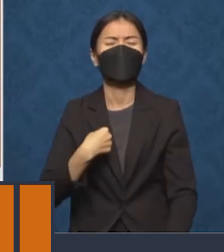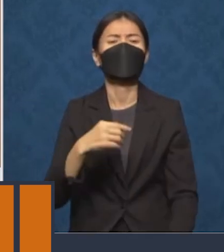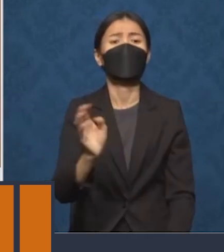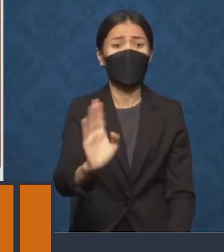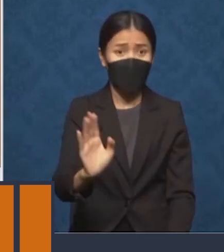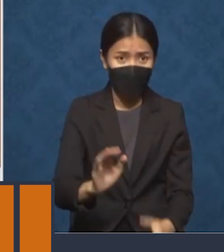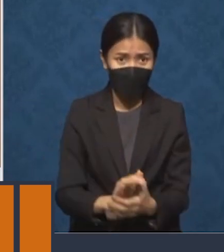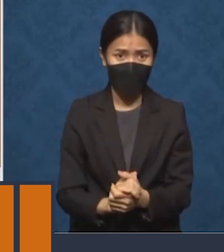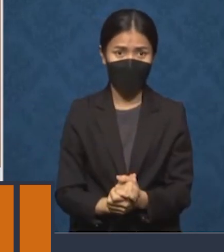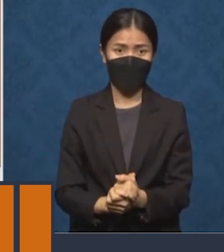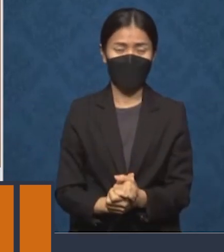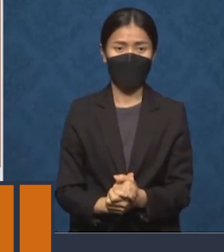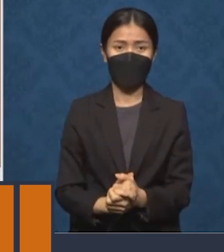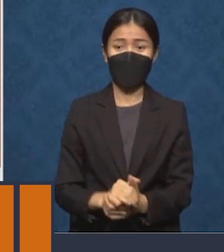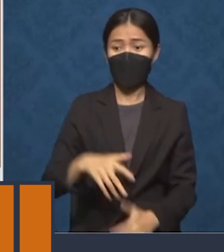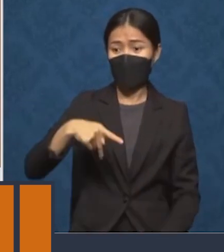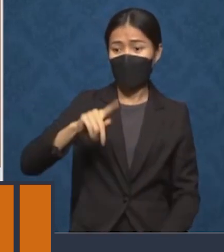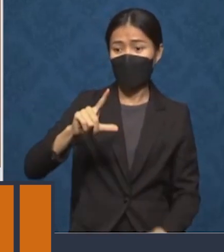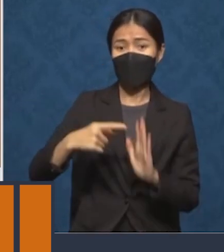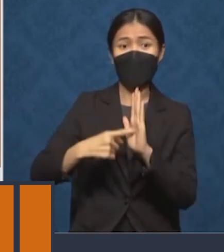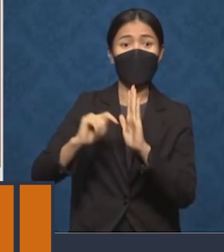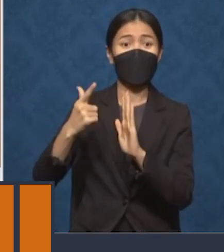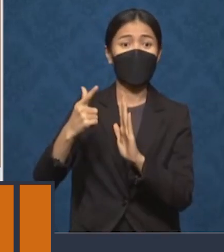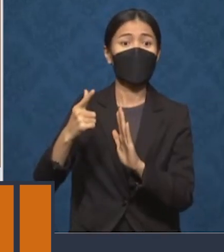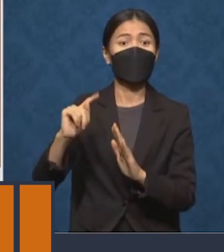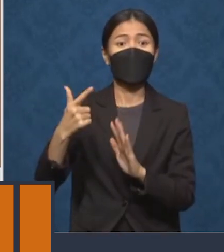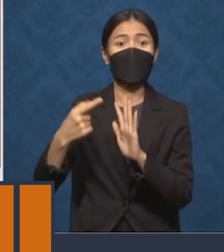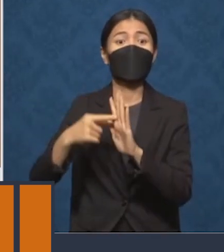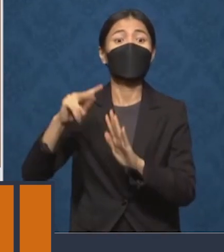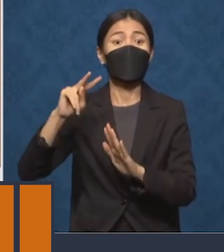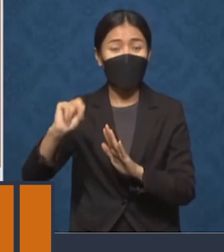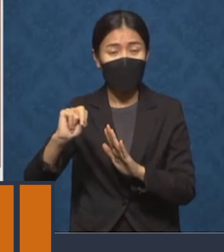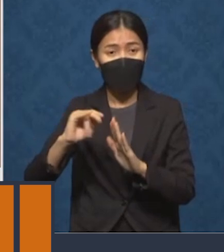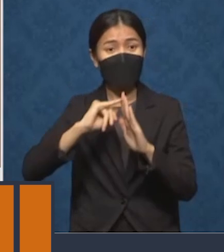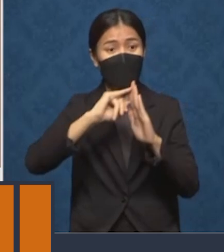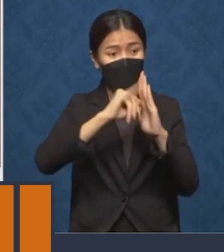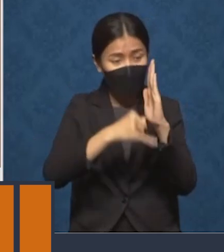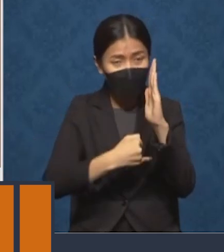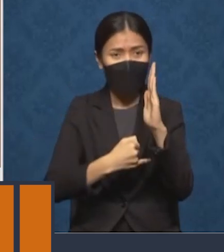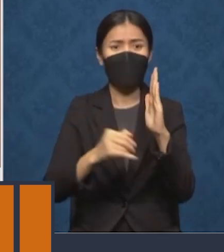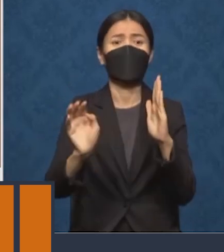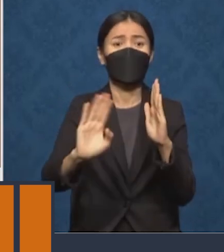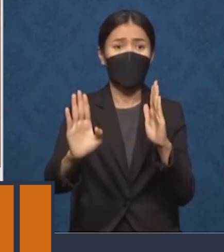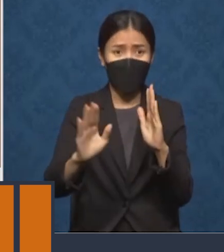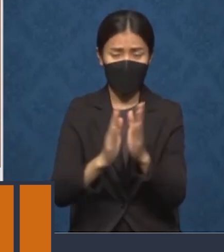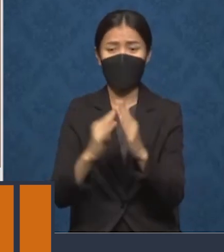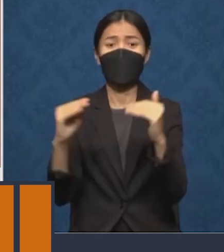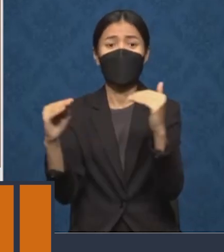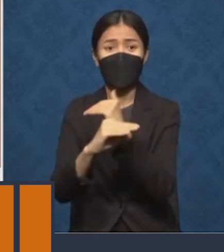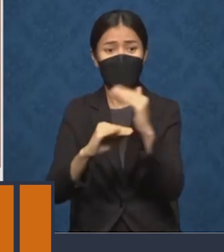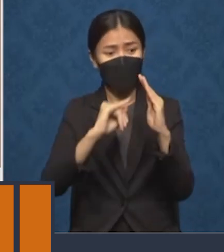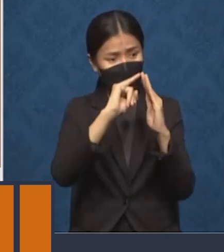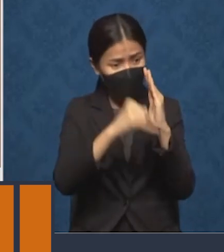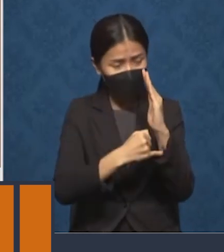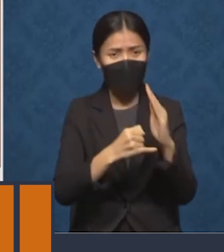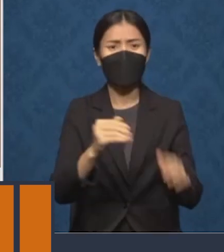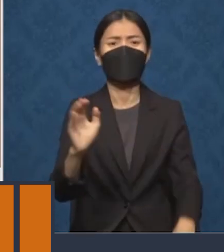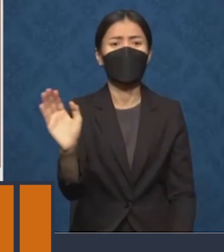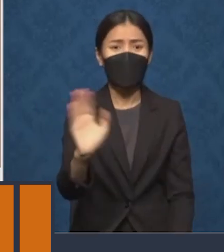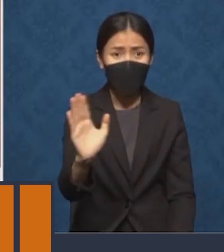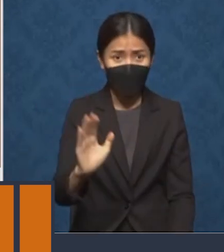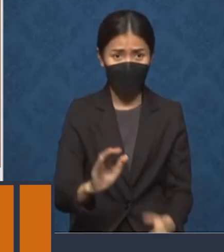อยู่อีกหรือไม่ยังจำเป็นจะต้องมีโยธาจังหวัดอยู่อีกหรือไม่เฉพาะกระทรวงแรงงานกระทรวงเดียวมีหน่วยงาน